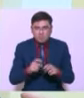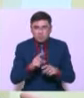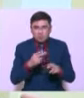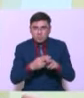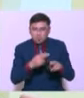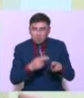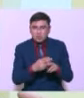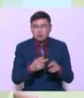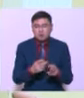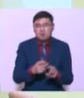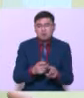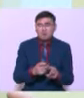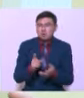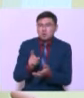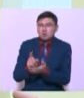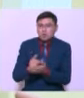гражданам